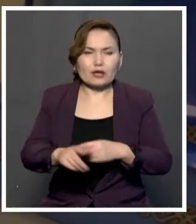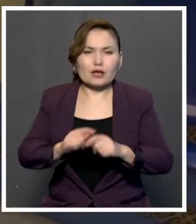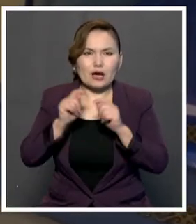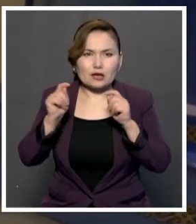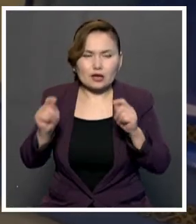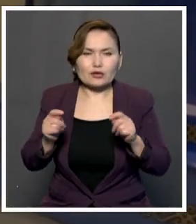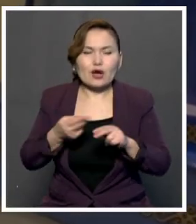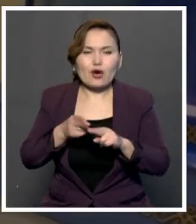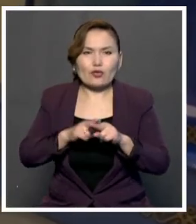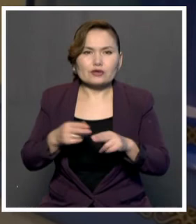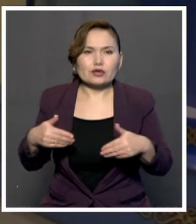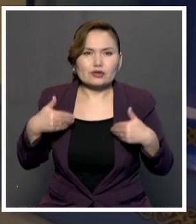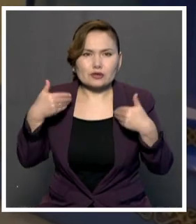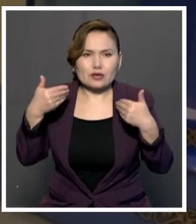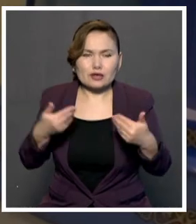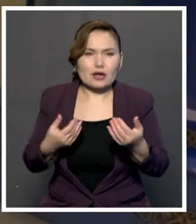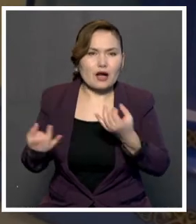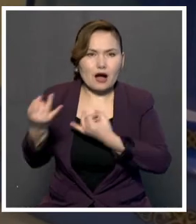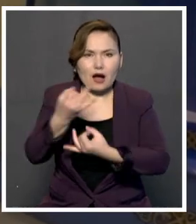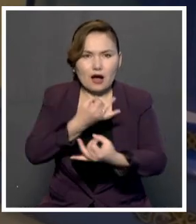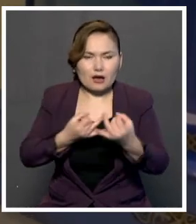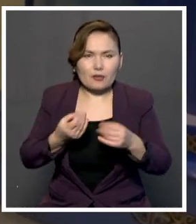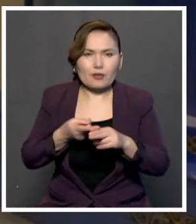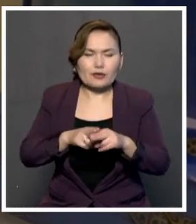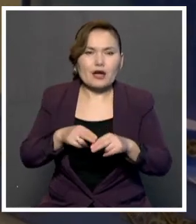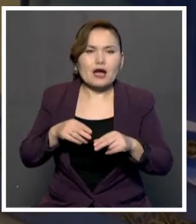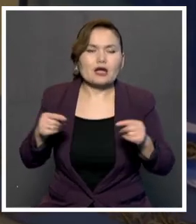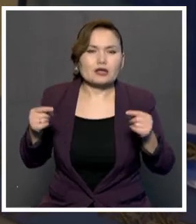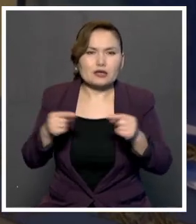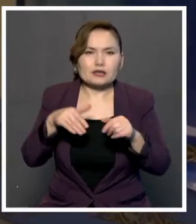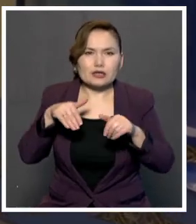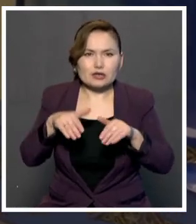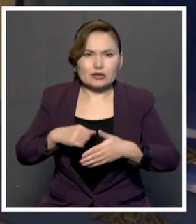ұсыныстар қаралып, тиісті шешімге